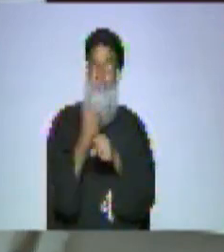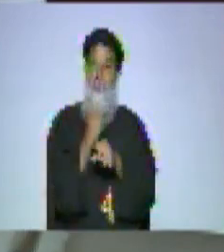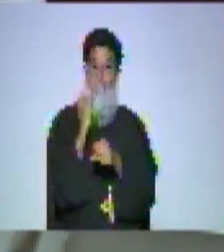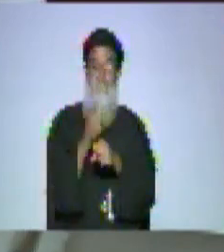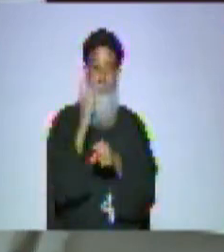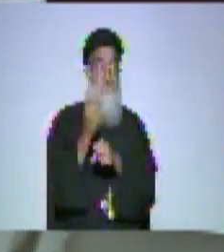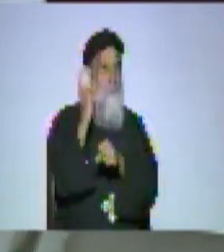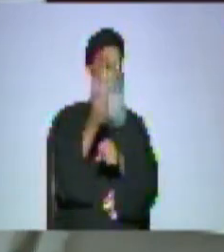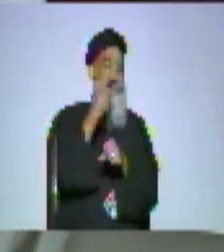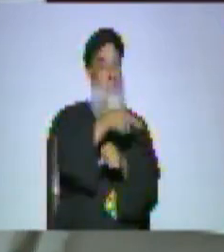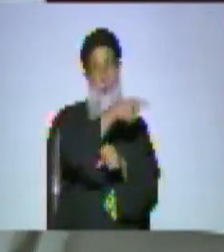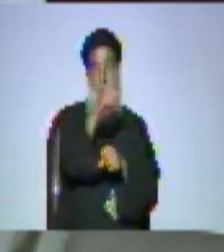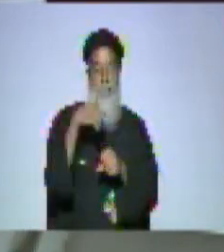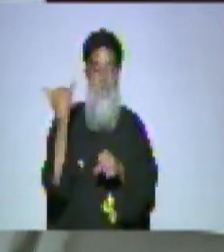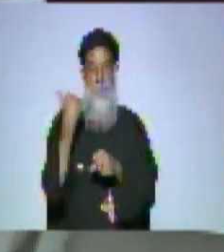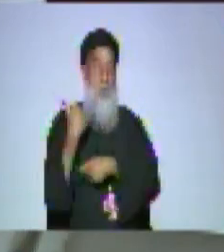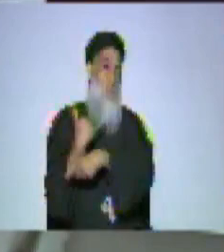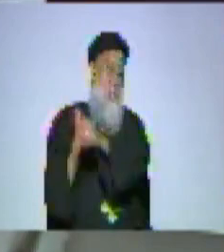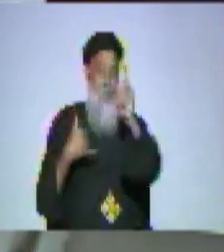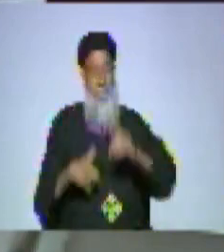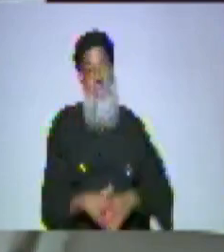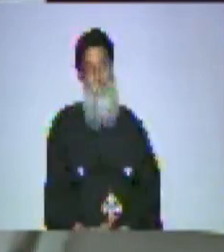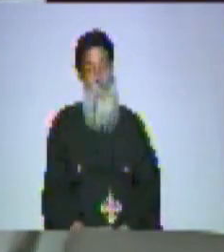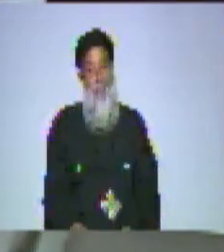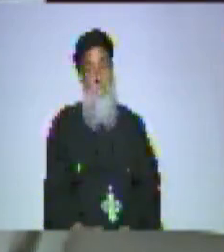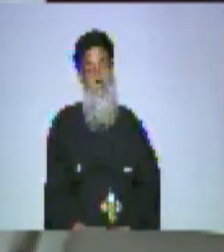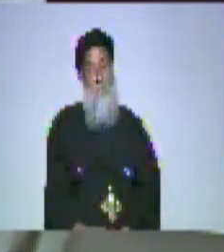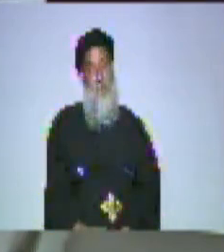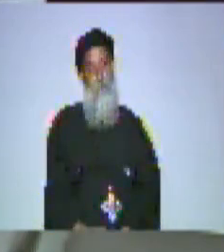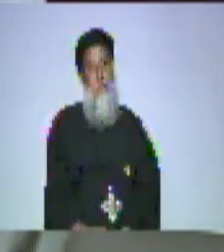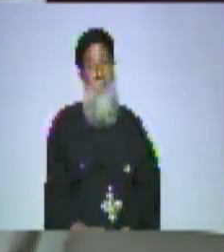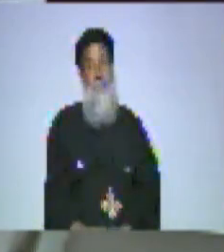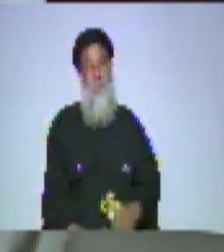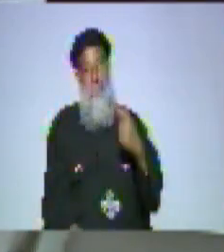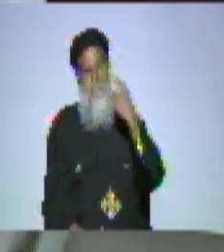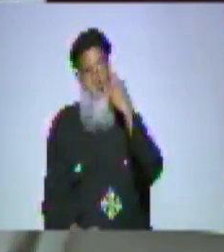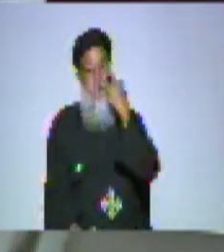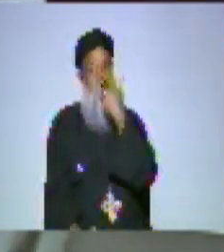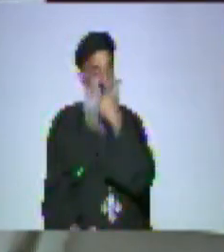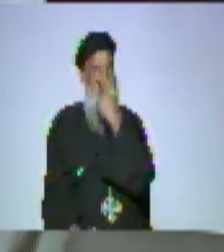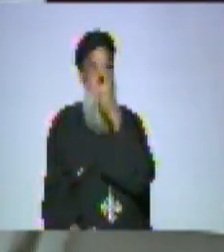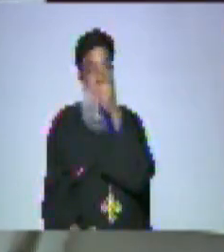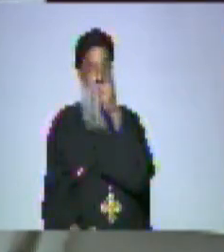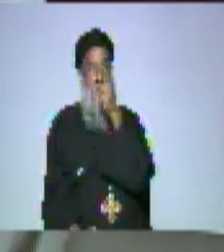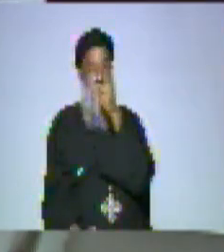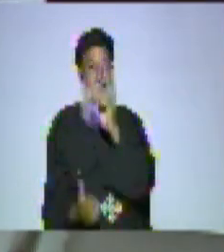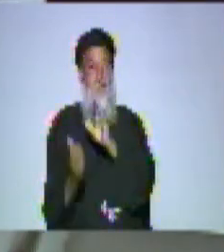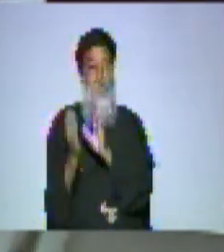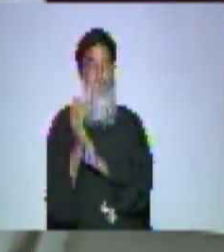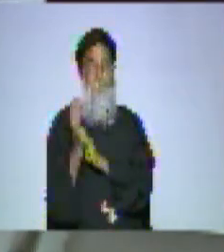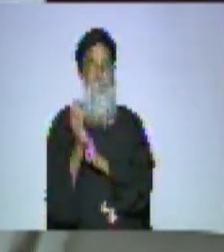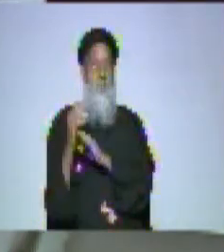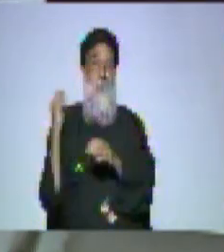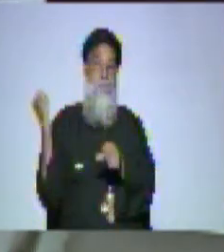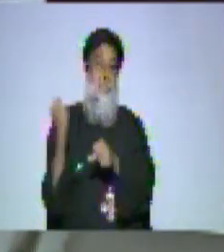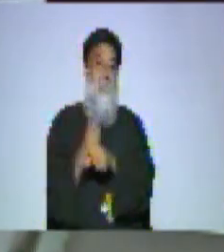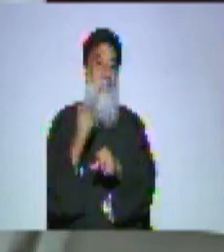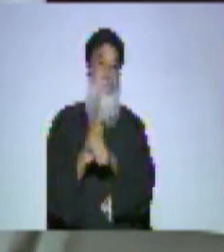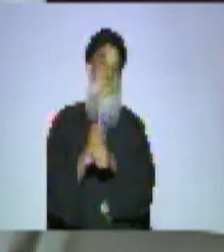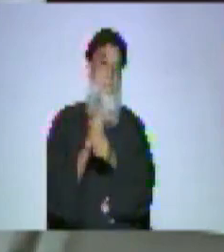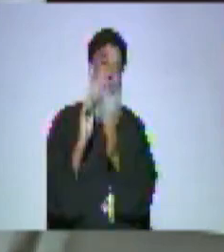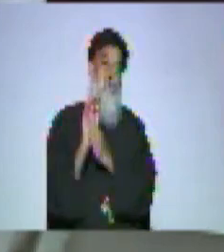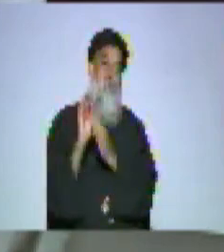دي دي في غايه الاهميه الحقيقه ان يشوف ايد ربنا اللي شغاله معه